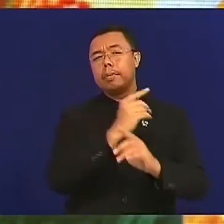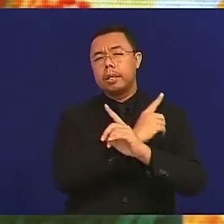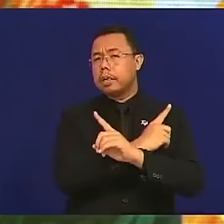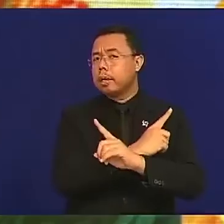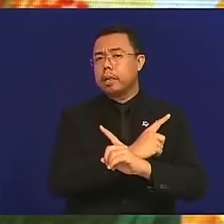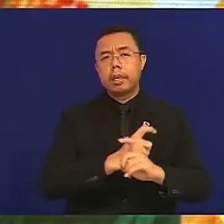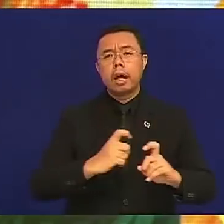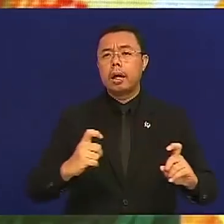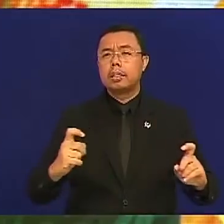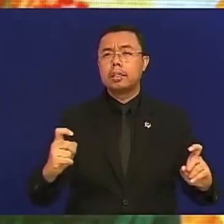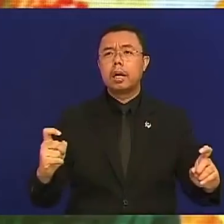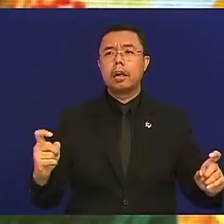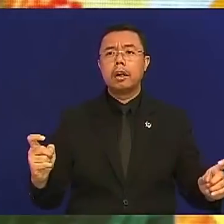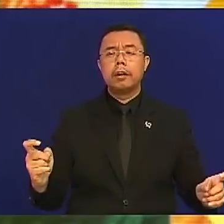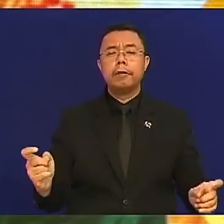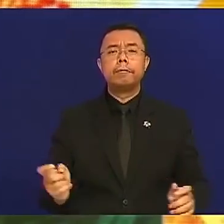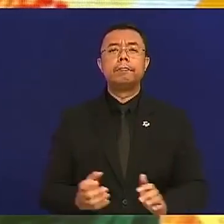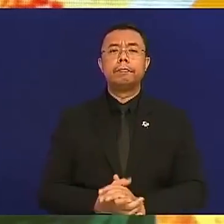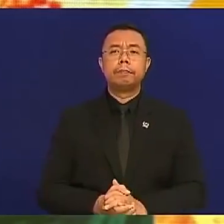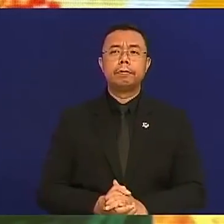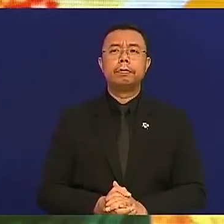akan binasa.